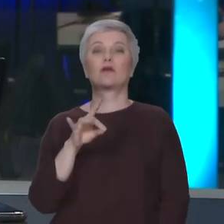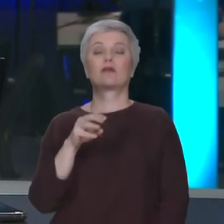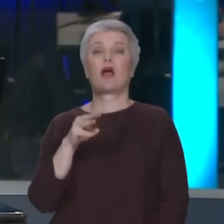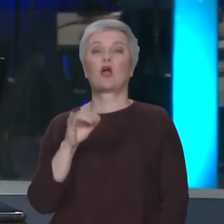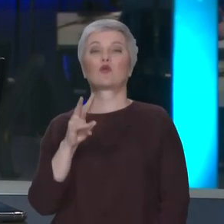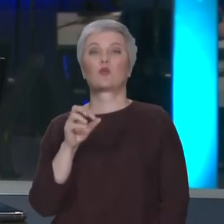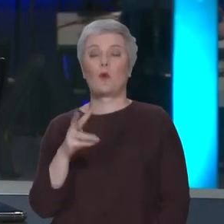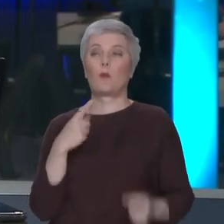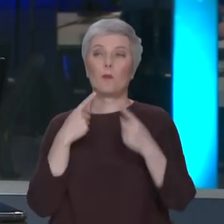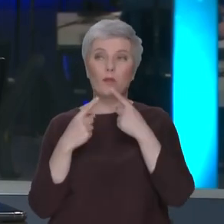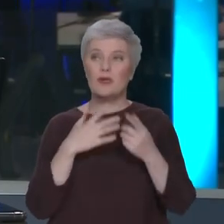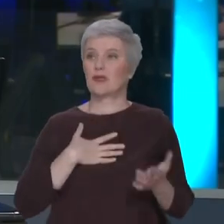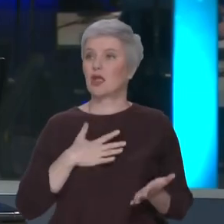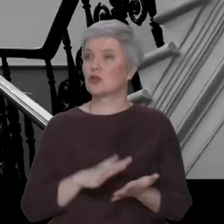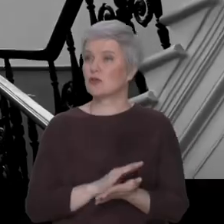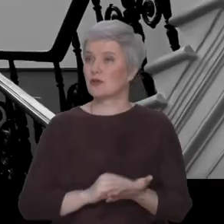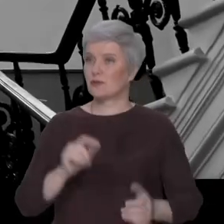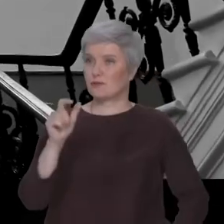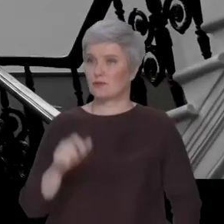Олена Римовська.